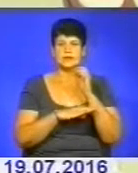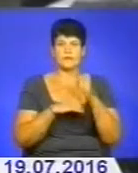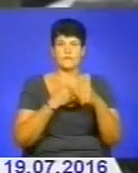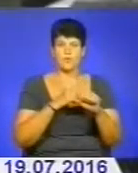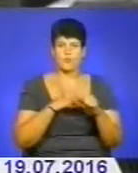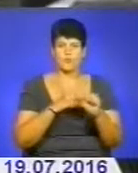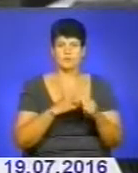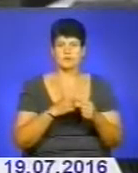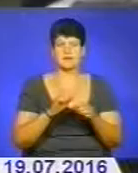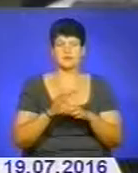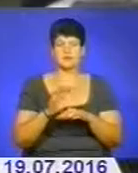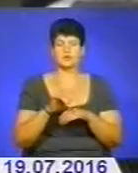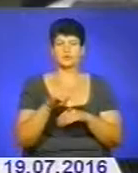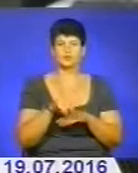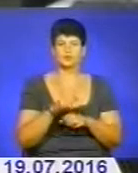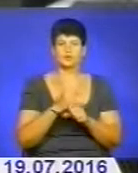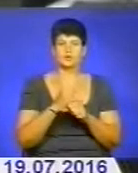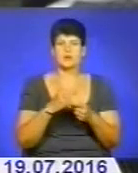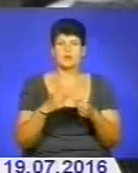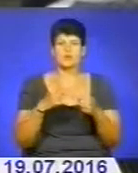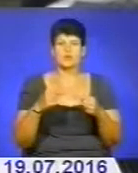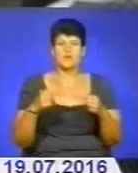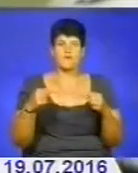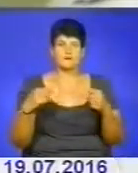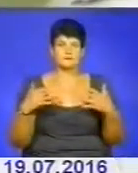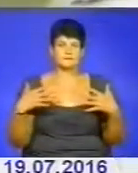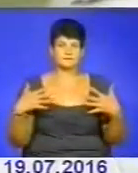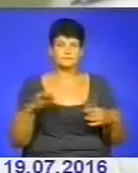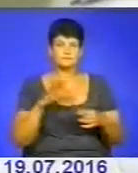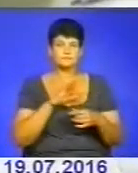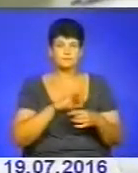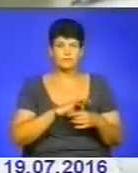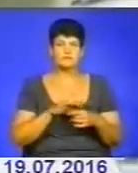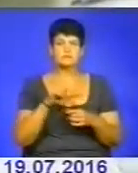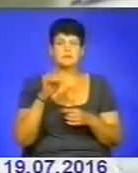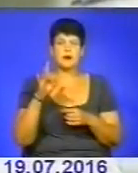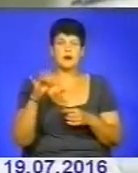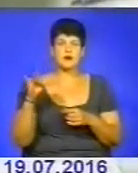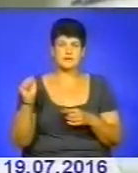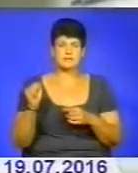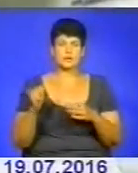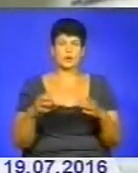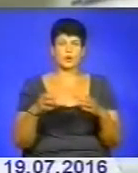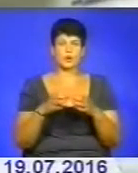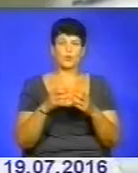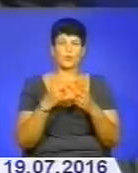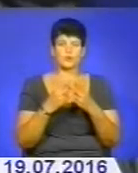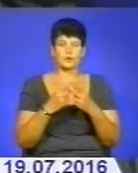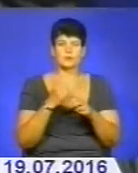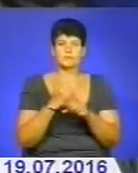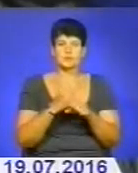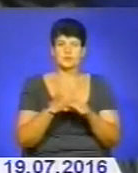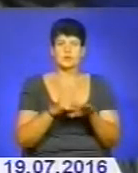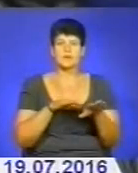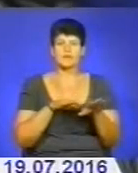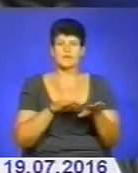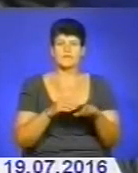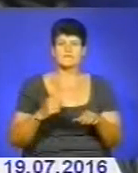виробництво. Виготовляють тут і товари народного вжитку. Зокрема, у Збаразькій колонії засуджені працюють над пошиттям